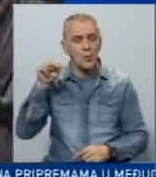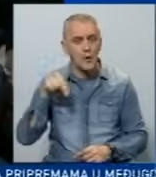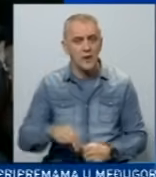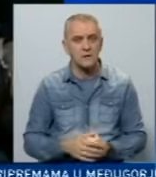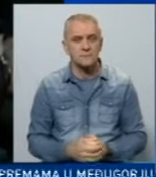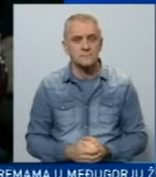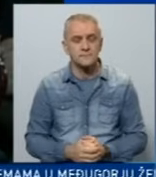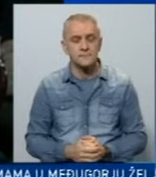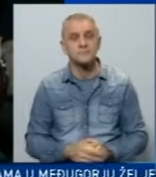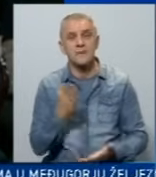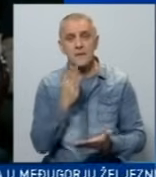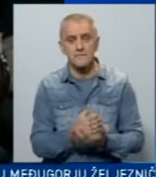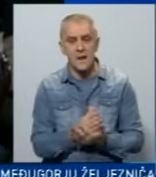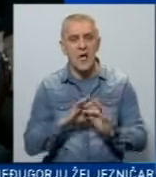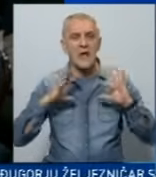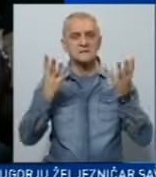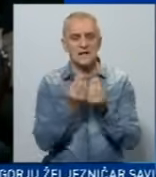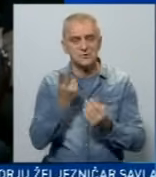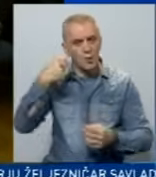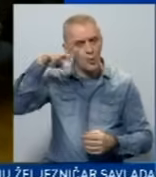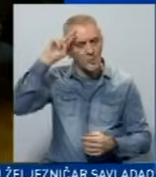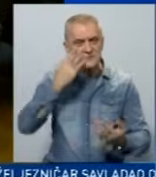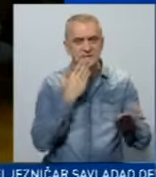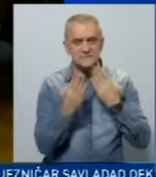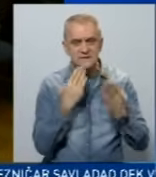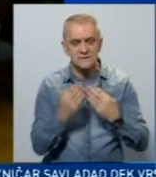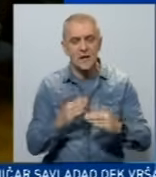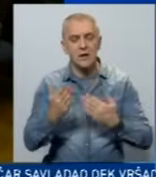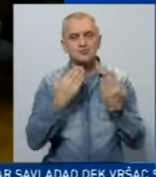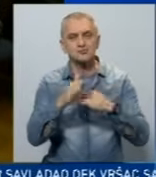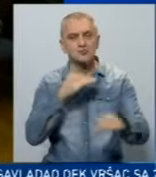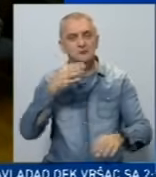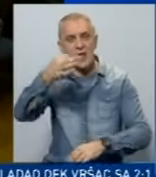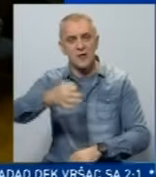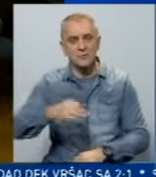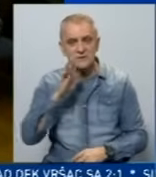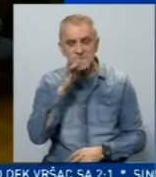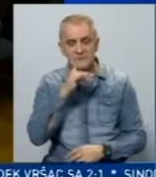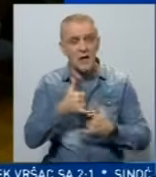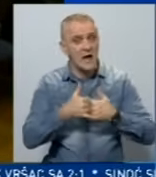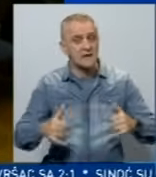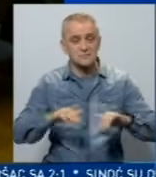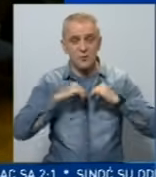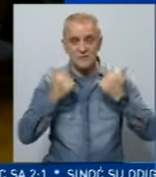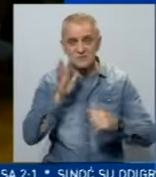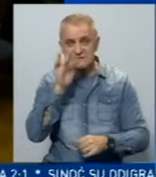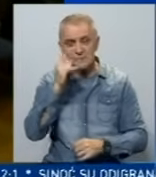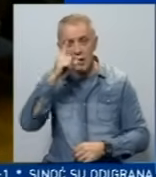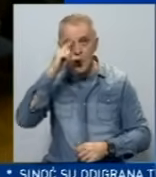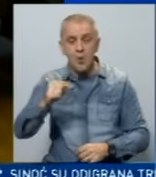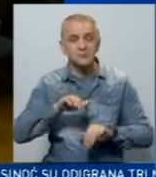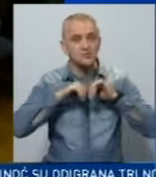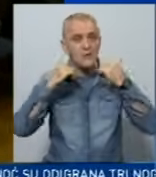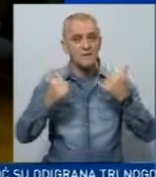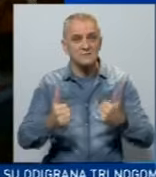nacija. Održana je i zajednička komemorativna sjednica Skupštine kantona Sarajevo, Gradskog vijeća Sarajevo i općinskih